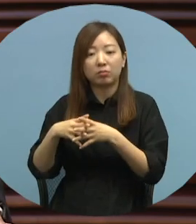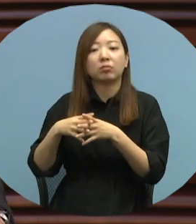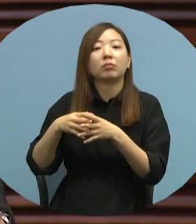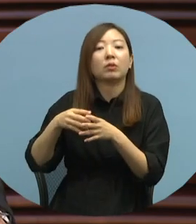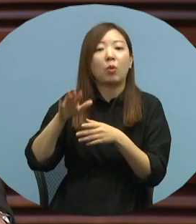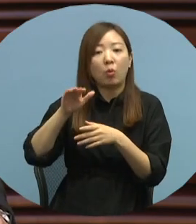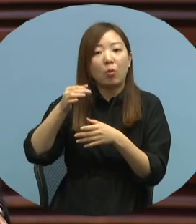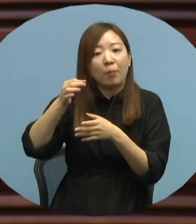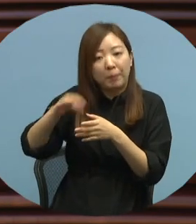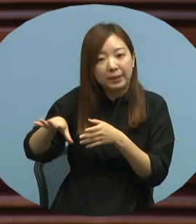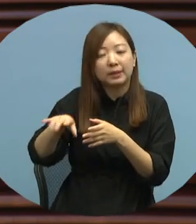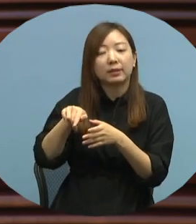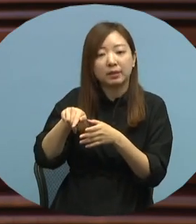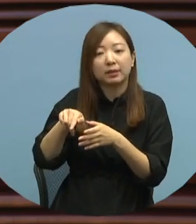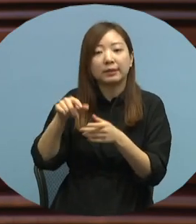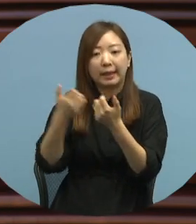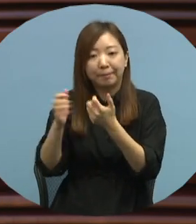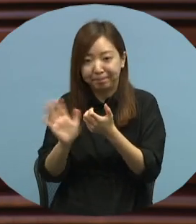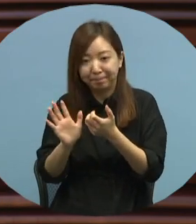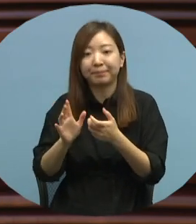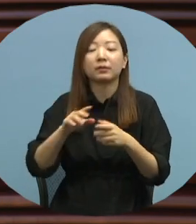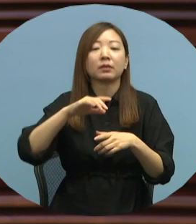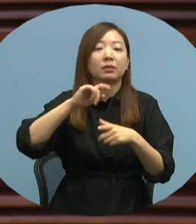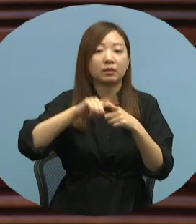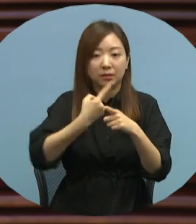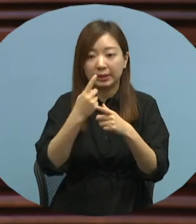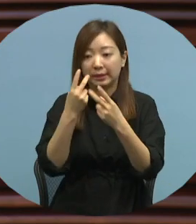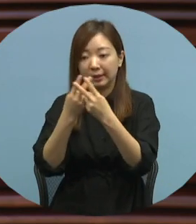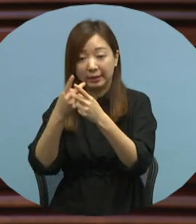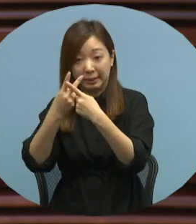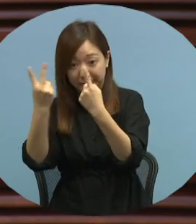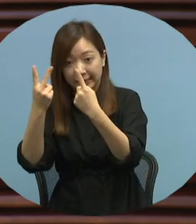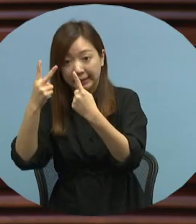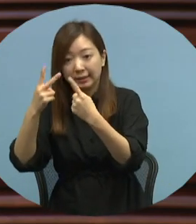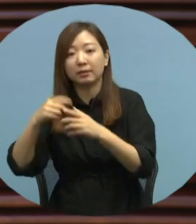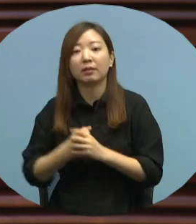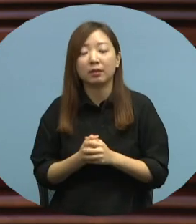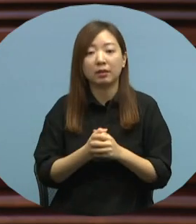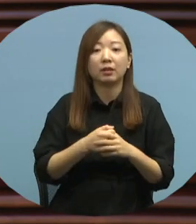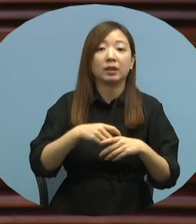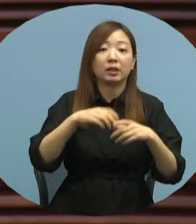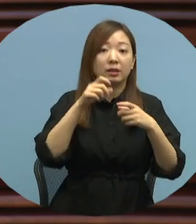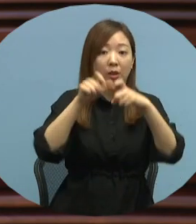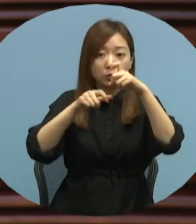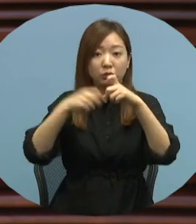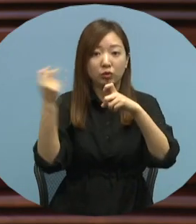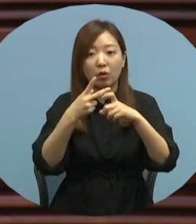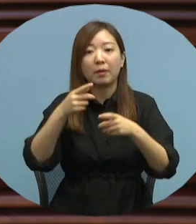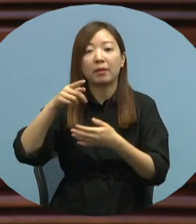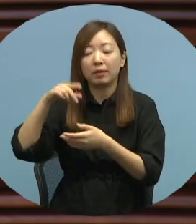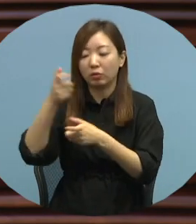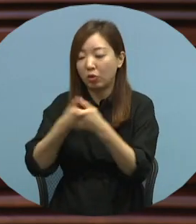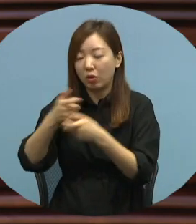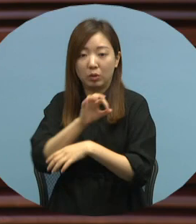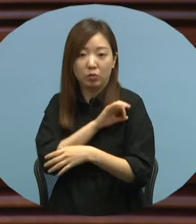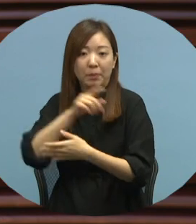計算作資產，為期12個月。政府隨後在2020年9月再獲財委會批准，將特